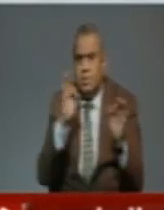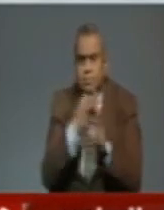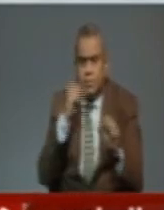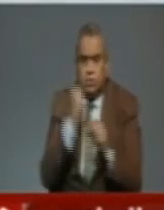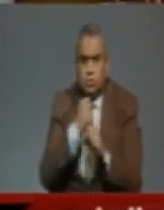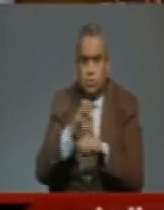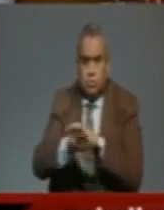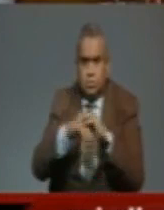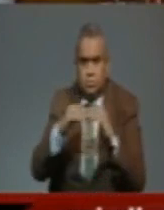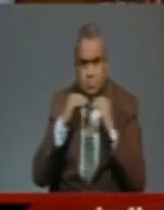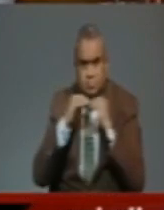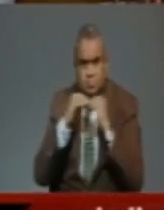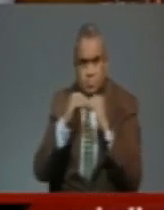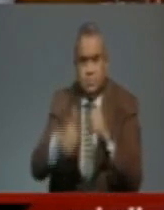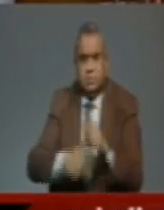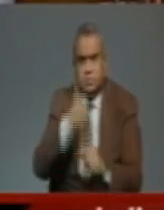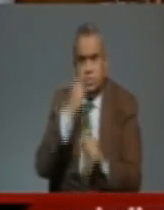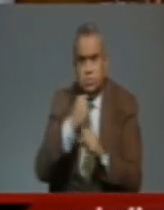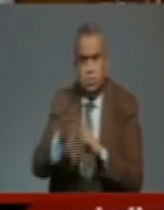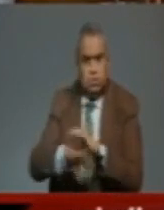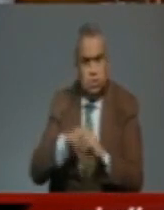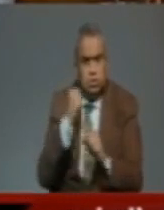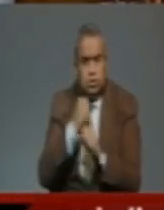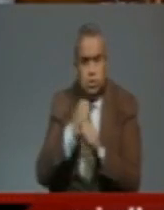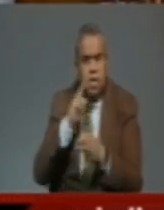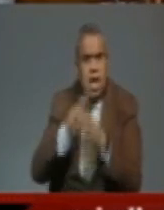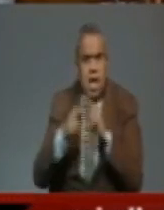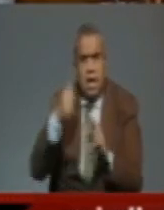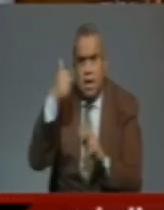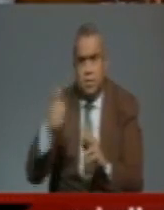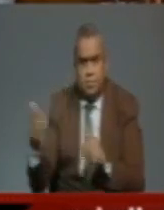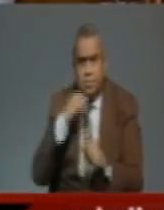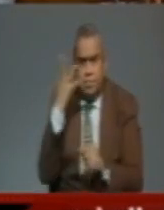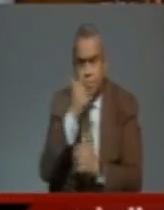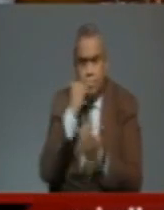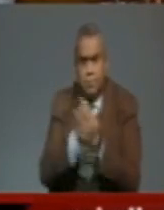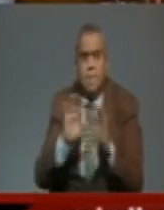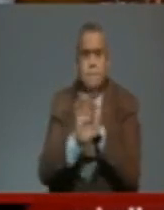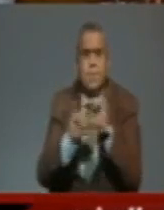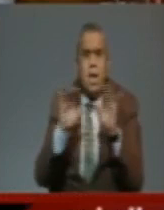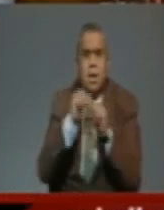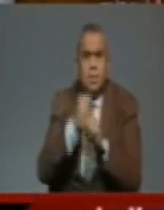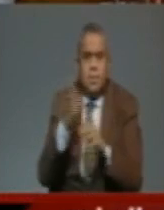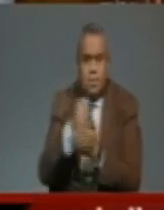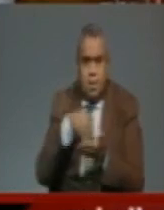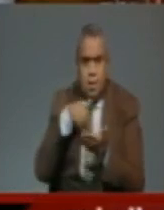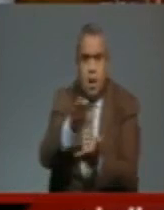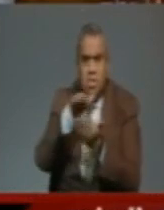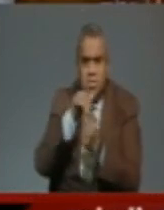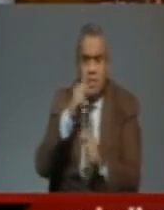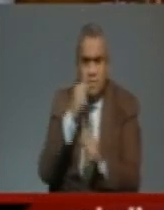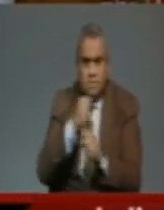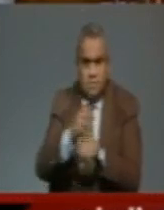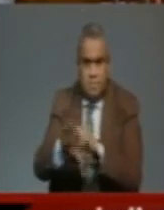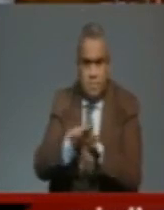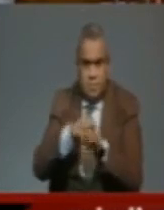مستويه تماما ممهده جاهزه للمشغل يجي يشتغل، نسبه تنفيذه 100%. رصيف البضائع العامه ده الرصيف